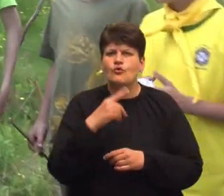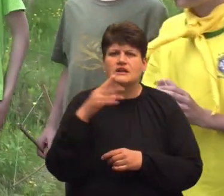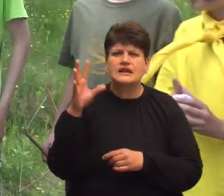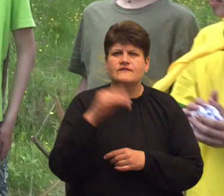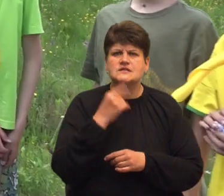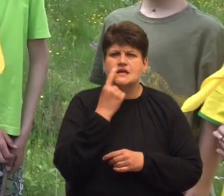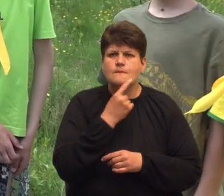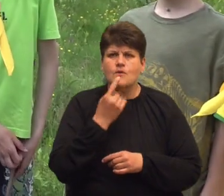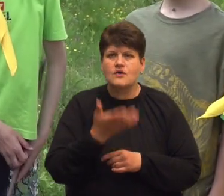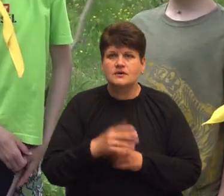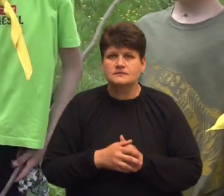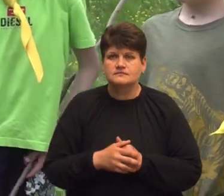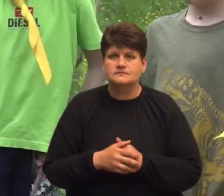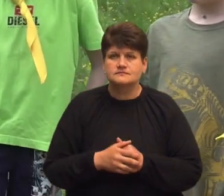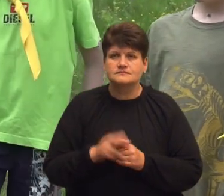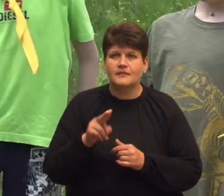ще